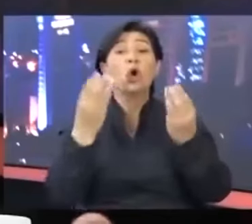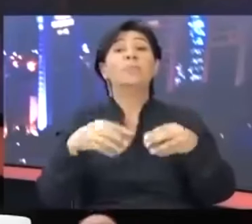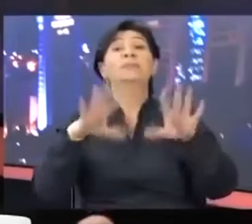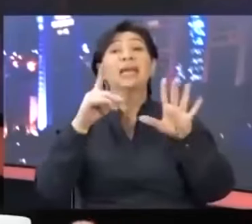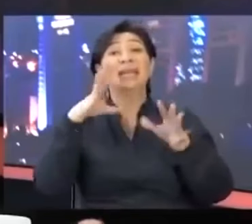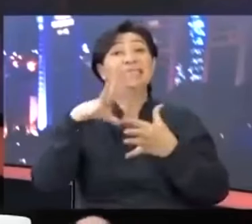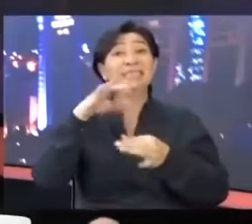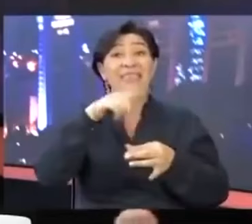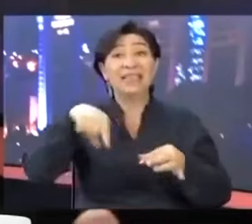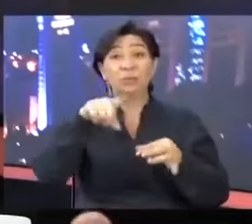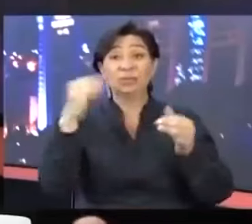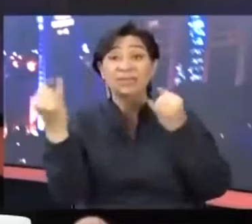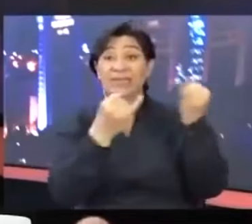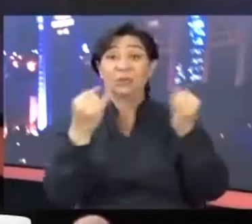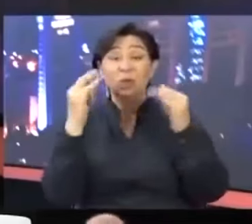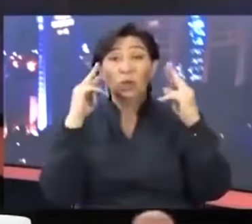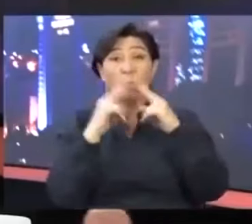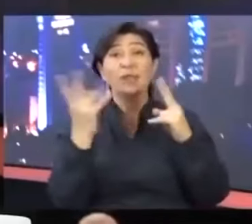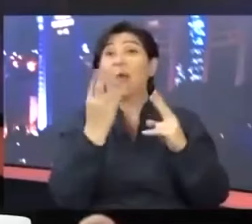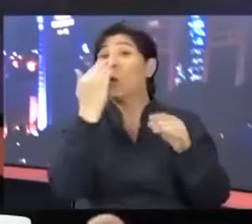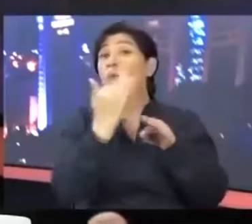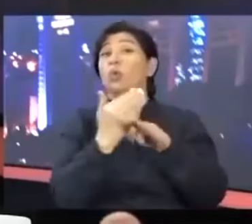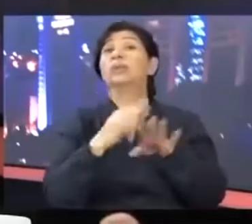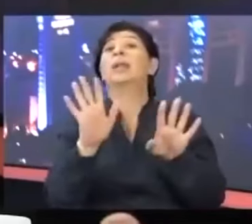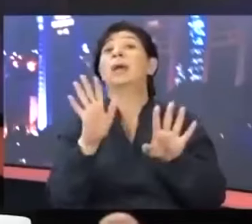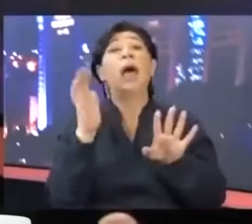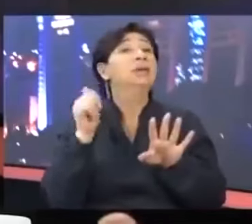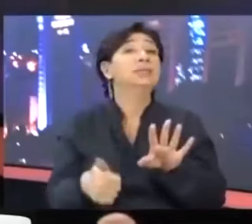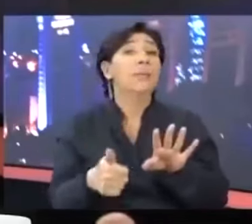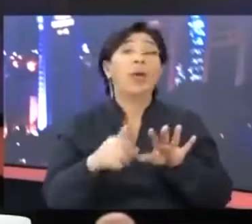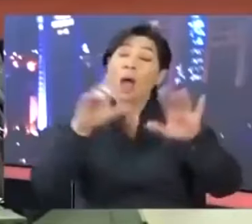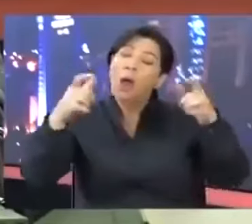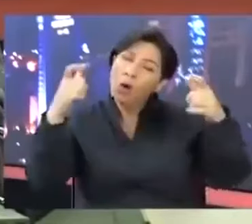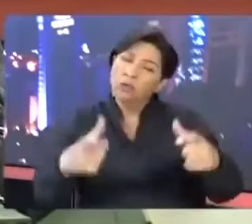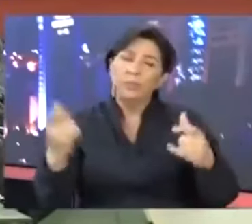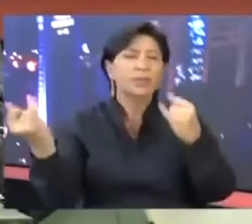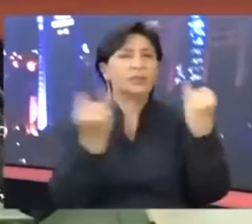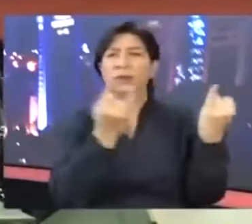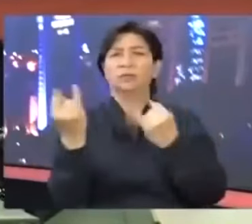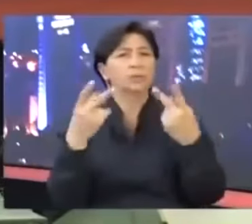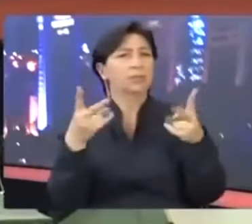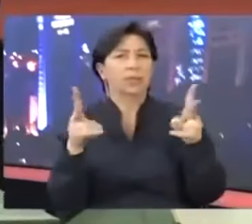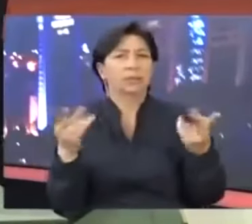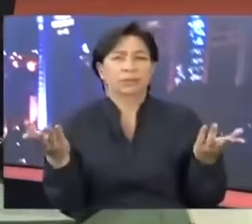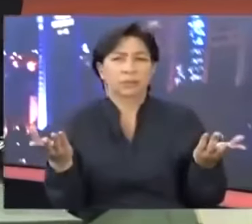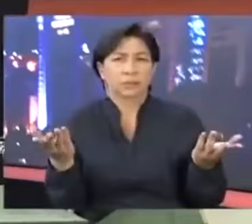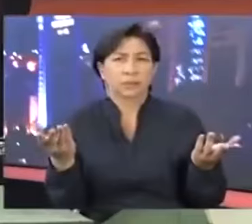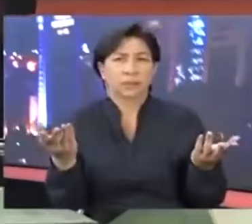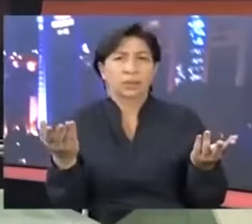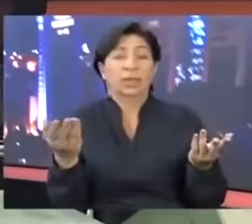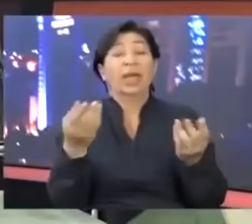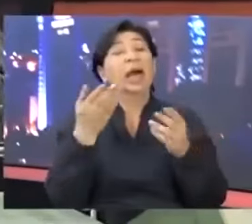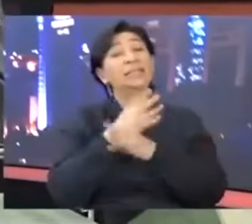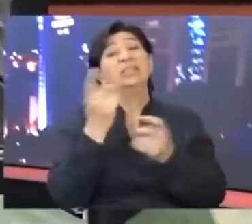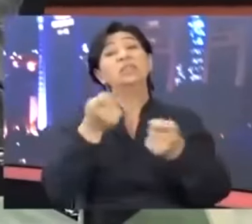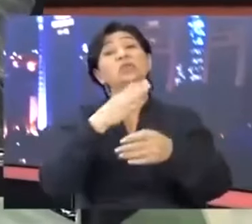bu tartışmayı görmeleri daha uygun değil midir her zaman olabilir her ortamda Bence tartış yani şimdi Aslında İşin